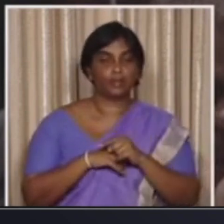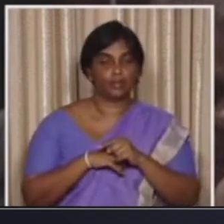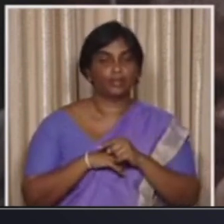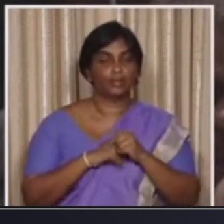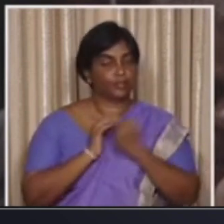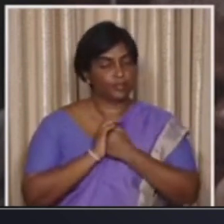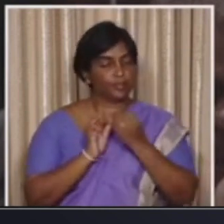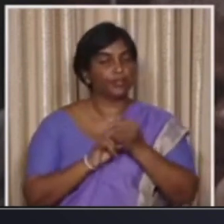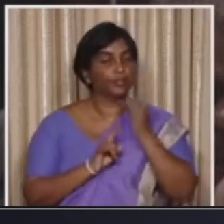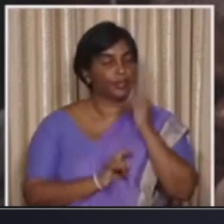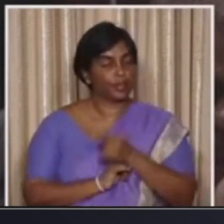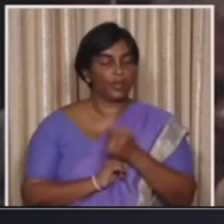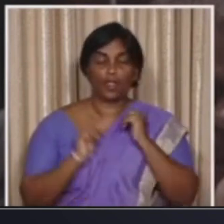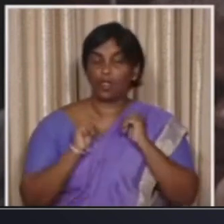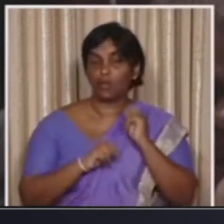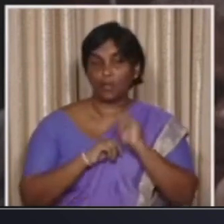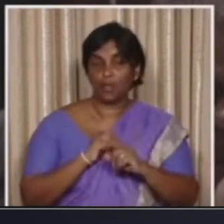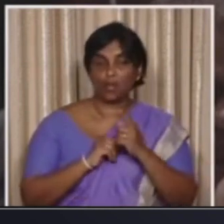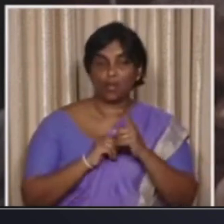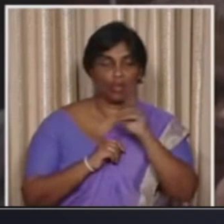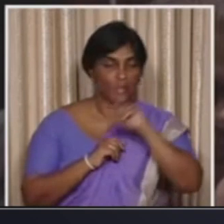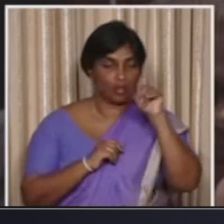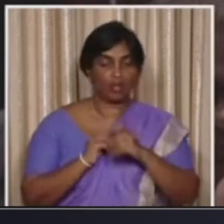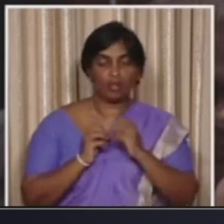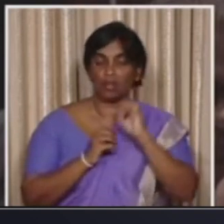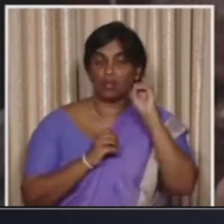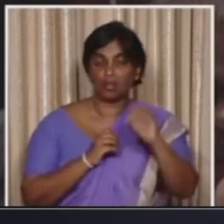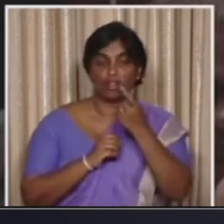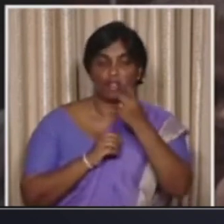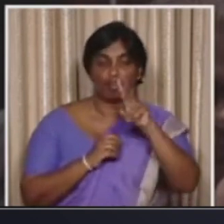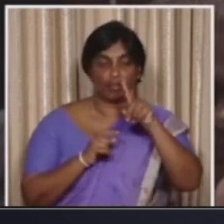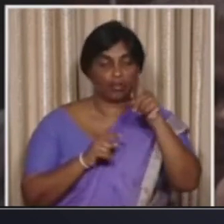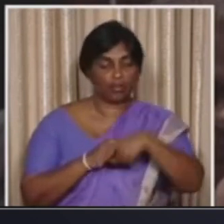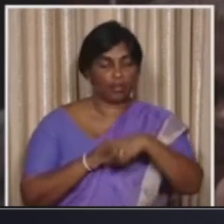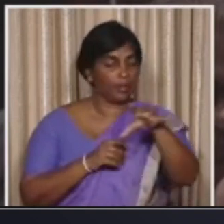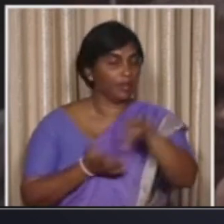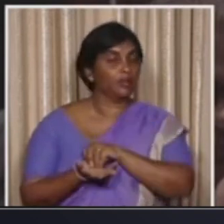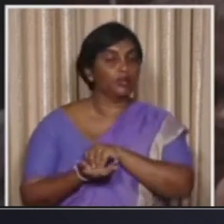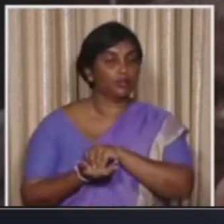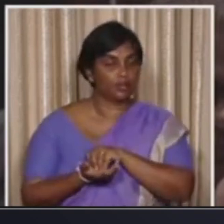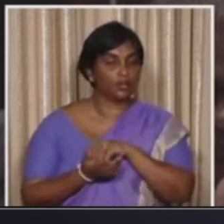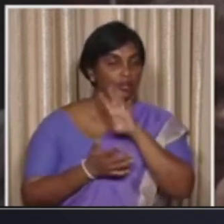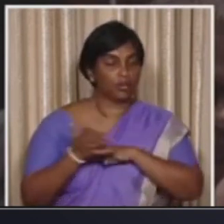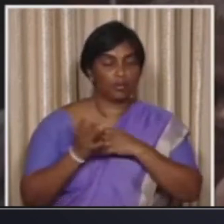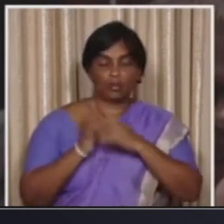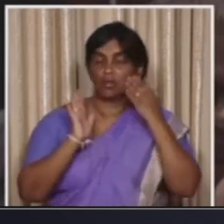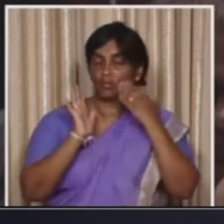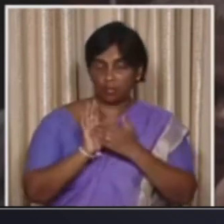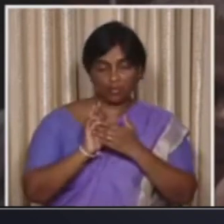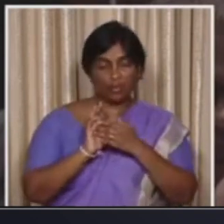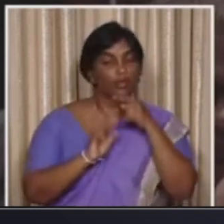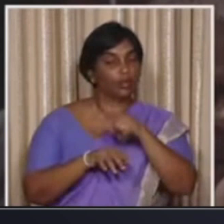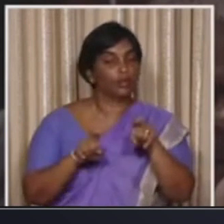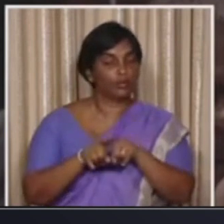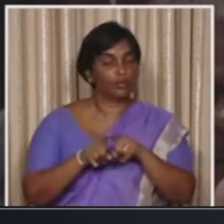ගරු සභාපතිතුමනි, කොහොමද වැඩේ? 10,000ක් දීලා 12,000ක් පික්පොකට් ගහන අයවැයක් ඉදිරිපත් කරලා තියෙන්නේ. ඒ